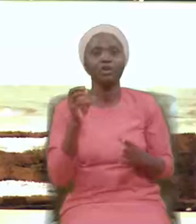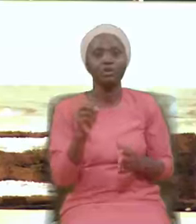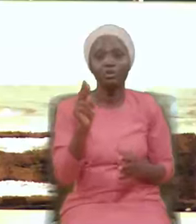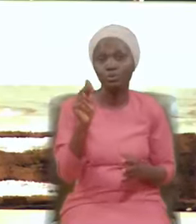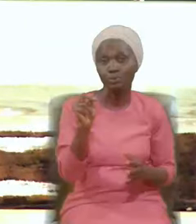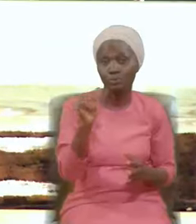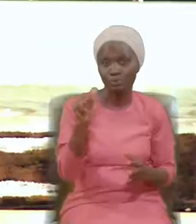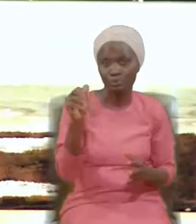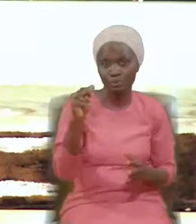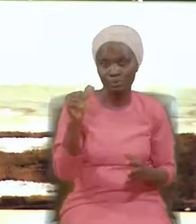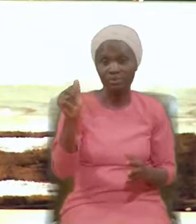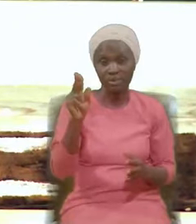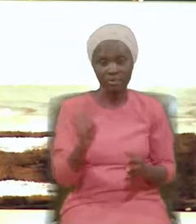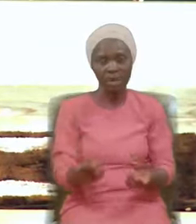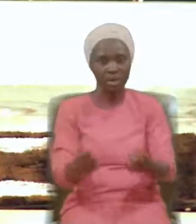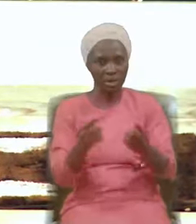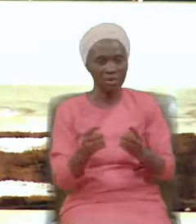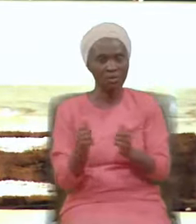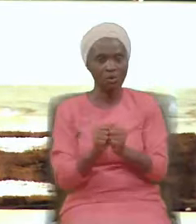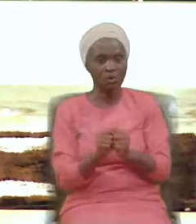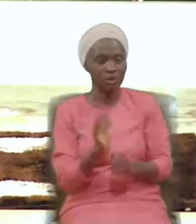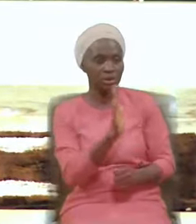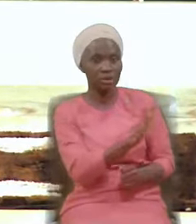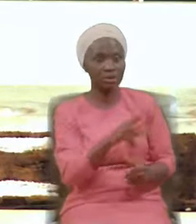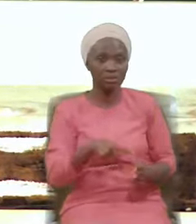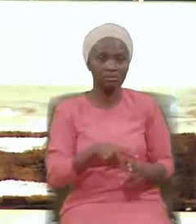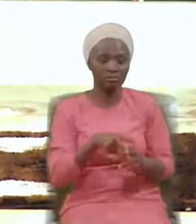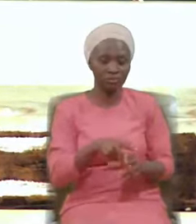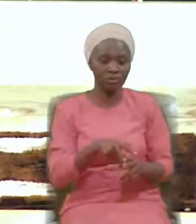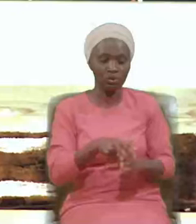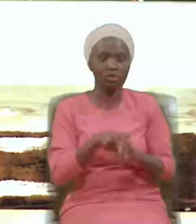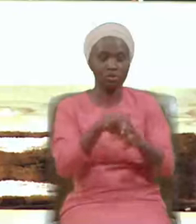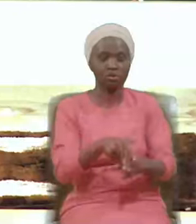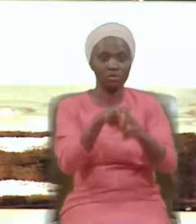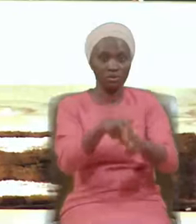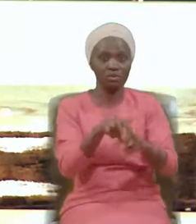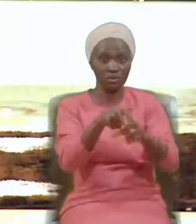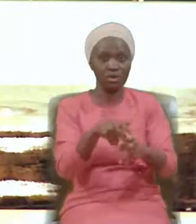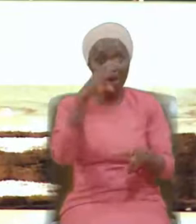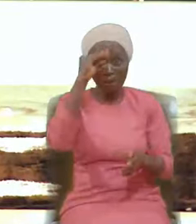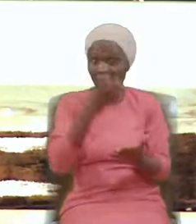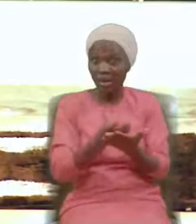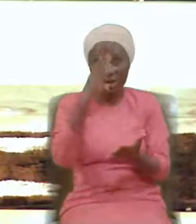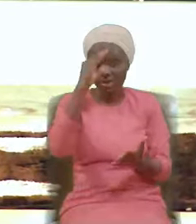Naaman vint avec ses chevaux et son chat, grand homme, un VIP.